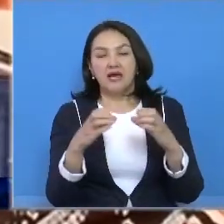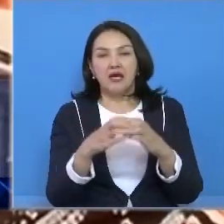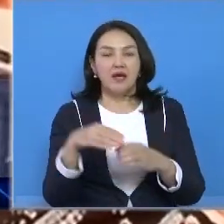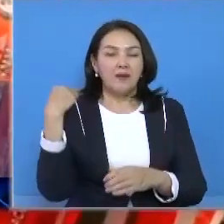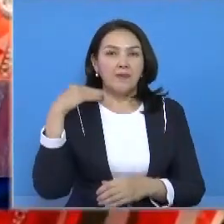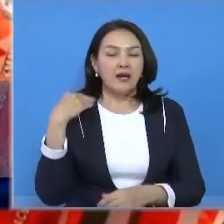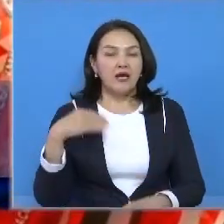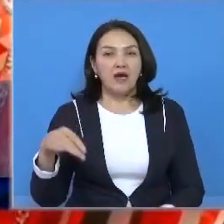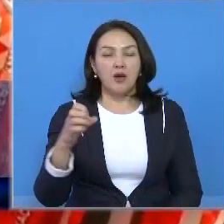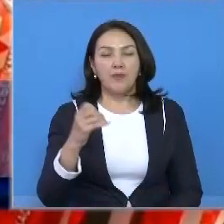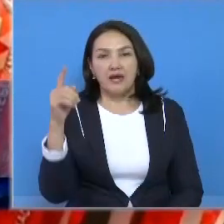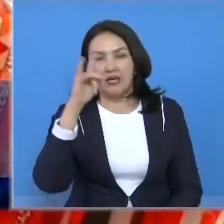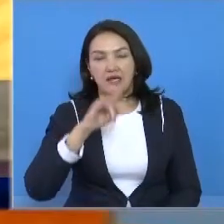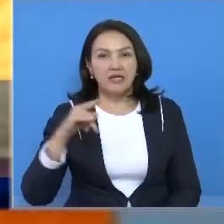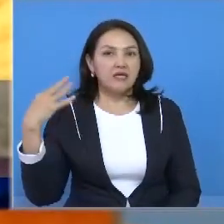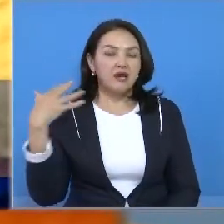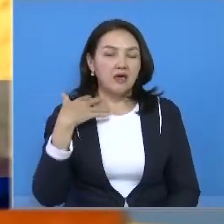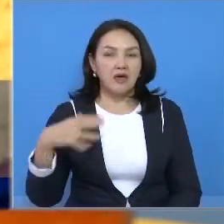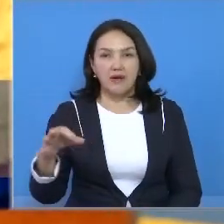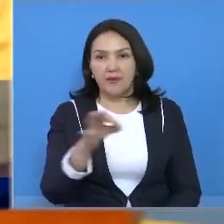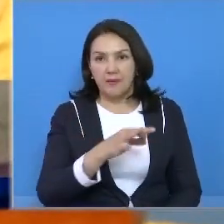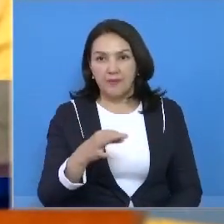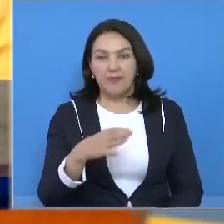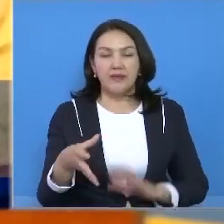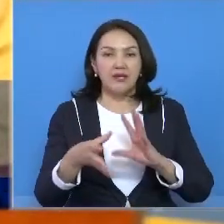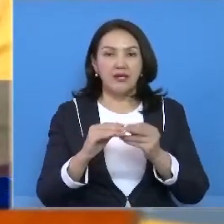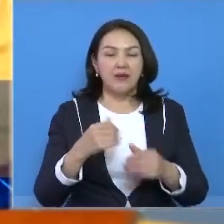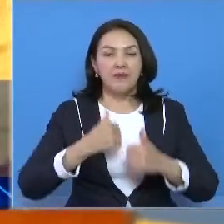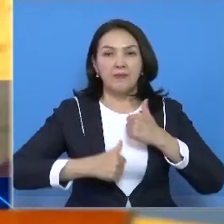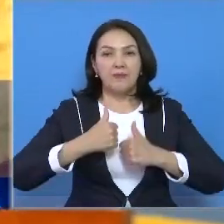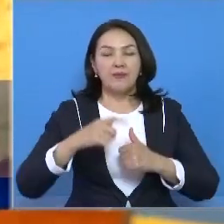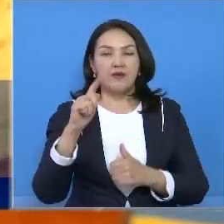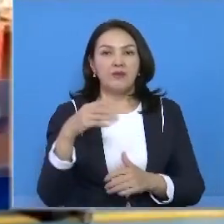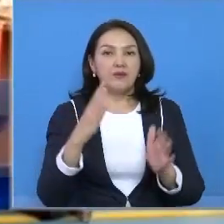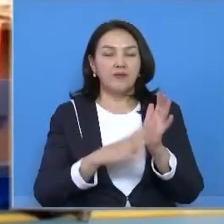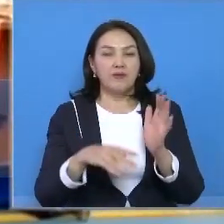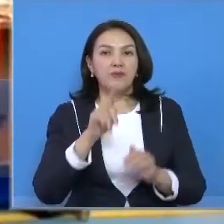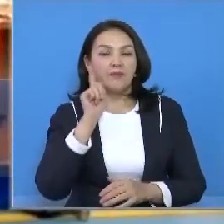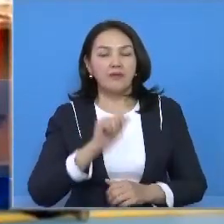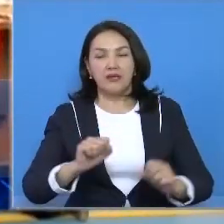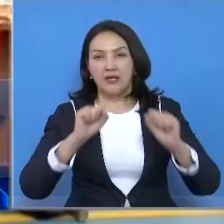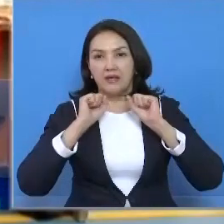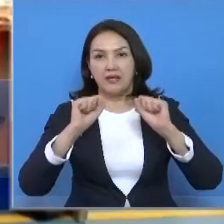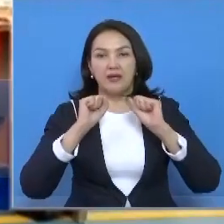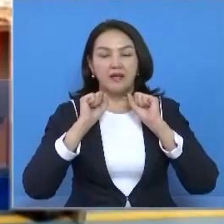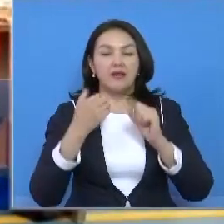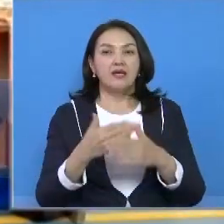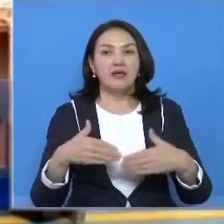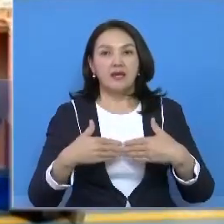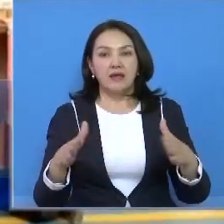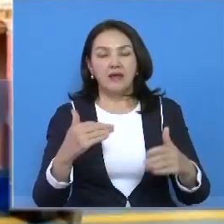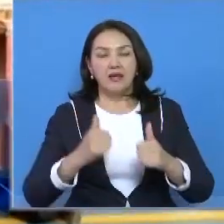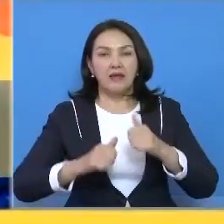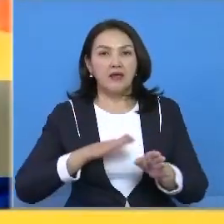Актюбинской, Западно-Казахстанской и Кызылординской областей. Всего состязались 190 юных спортсменов. На открытии